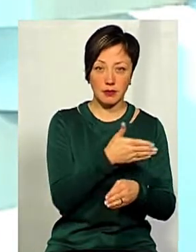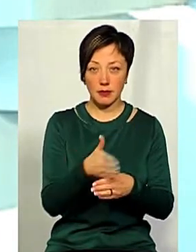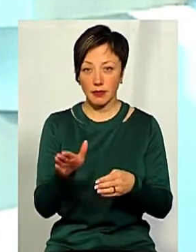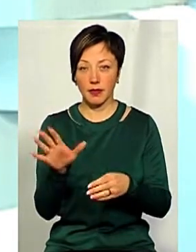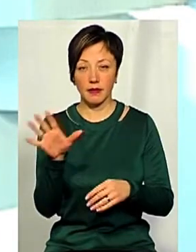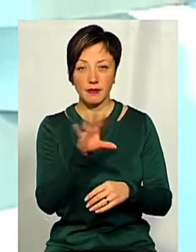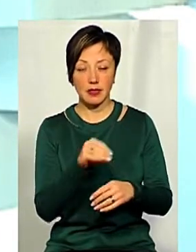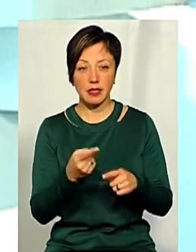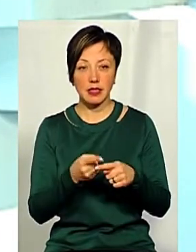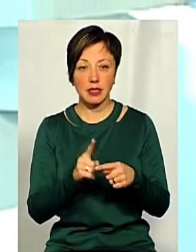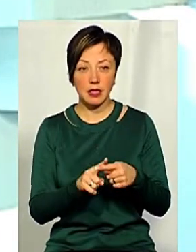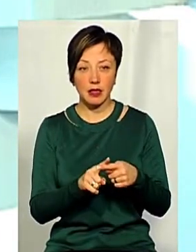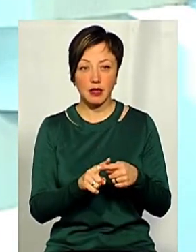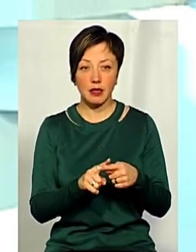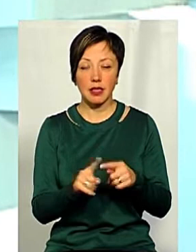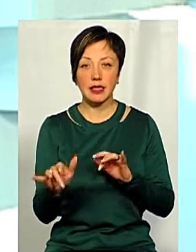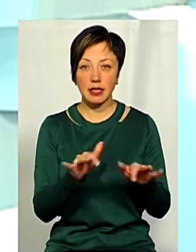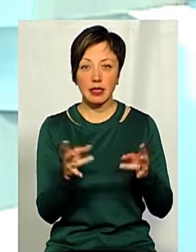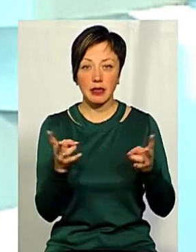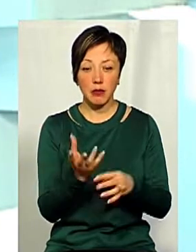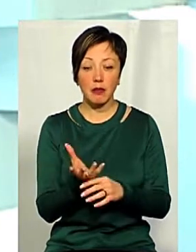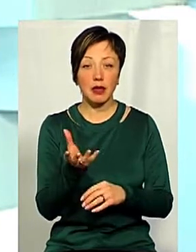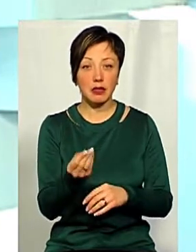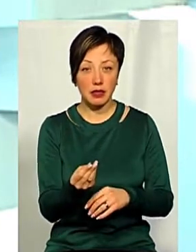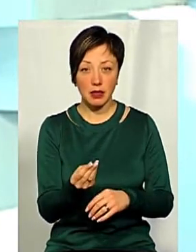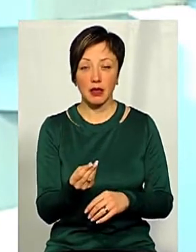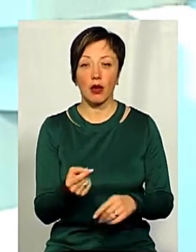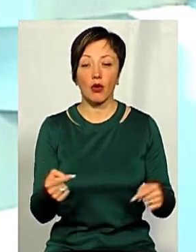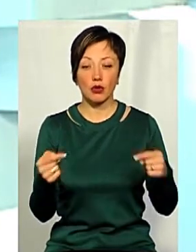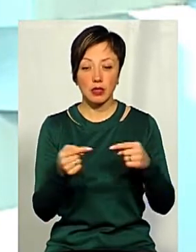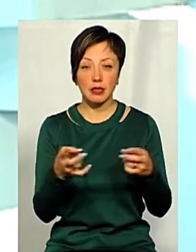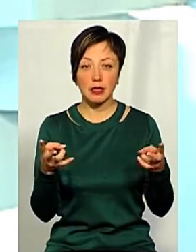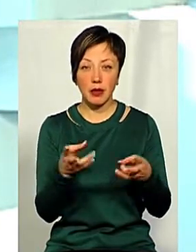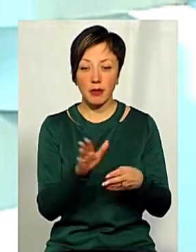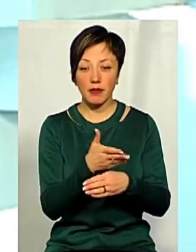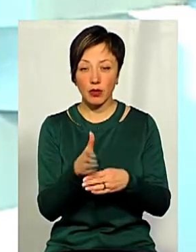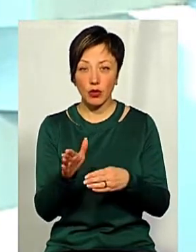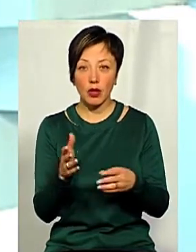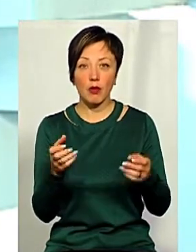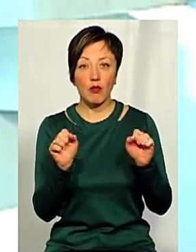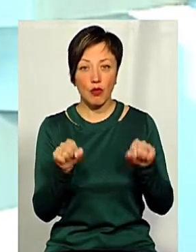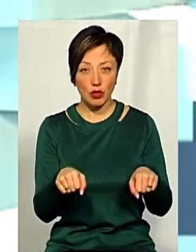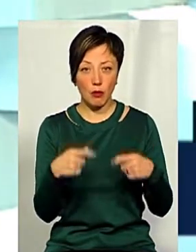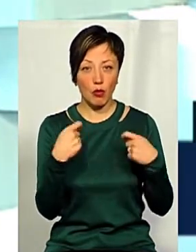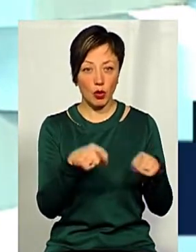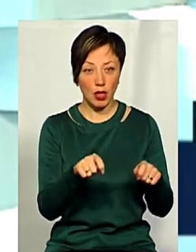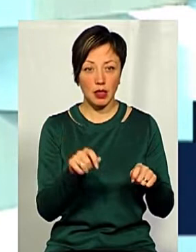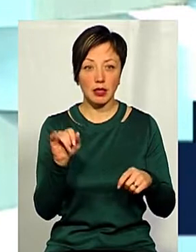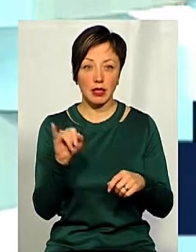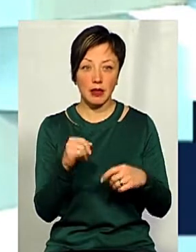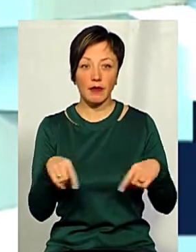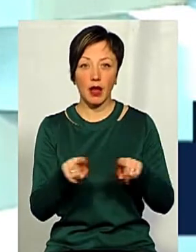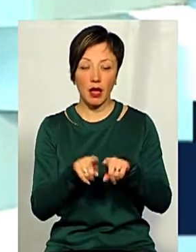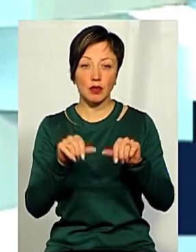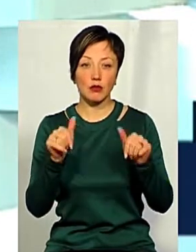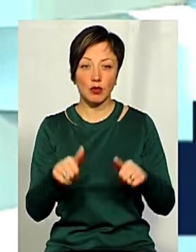все дії, за які потрібно платити. Тому однозначно треба відібрати і ту фракцію, яку можна продати, і в такий